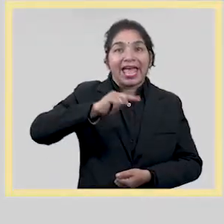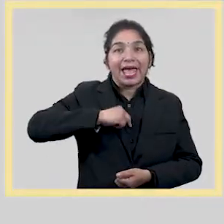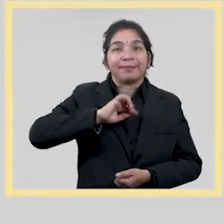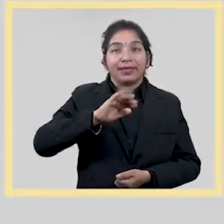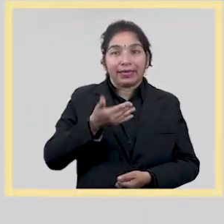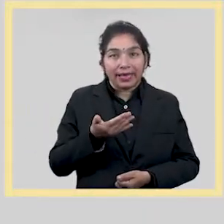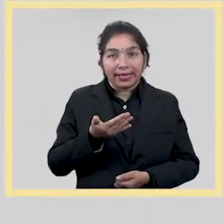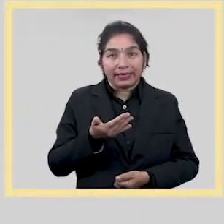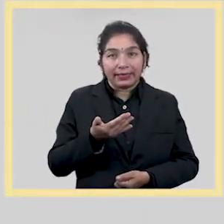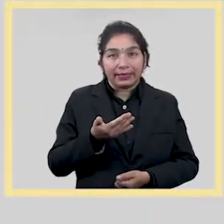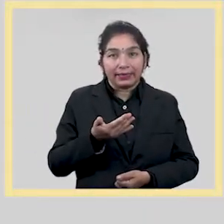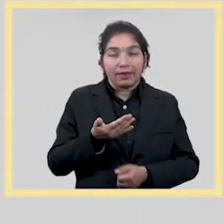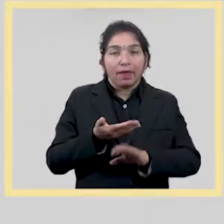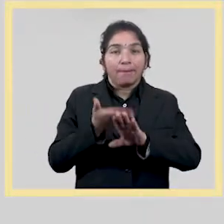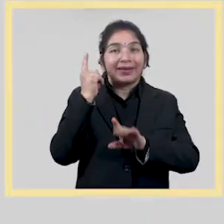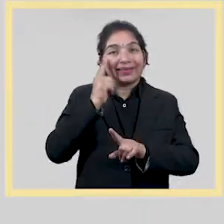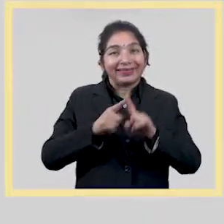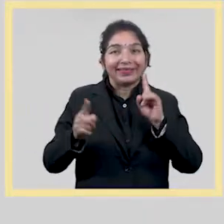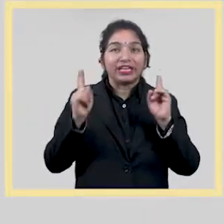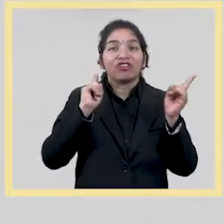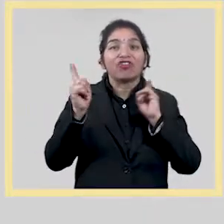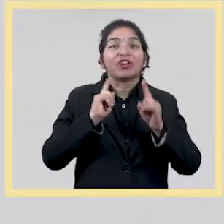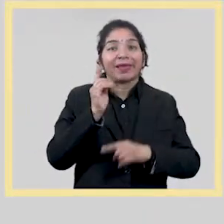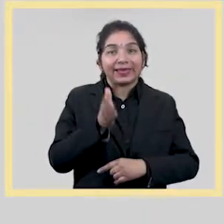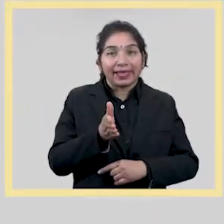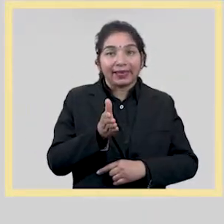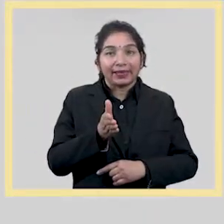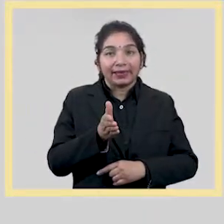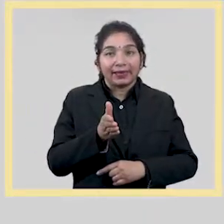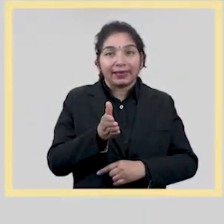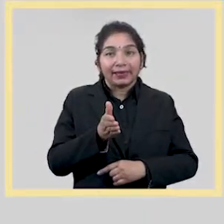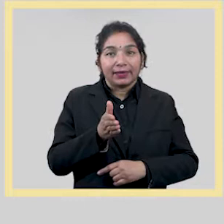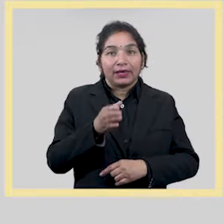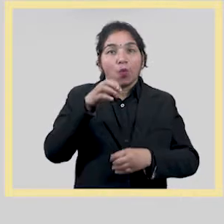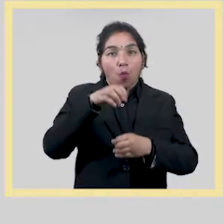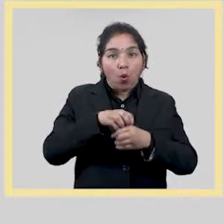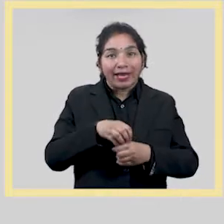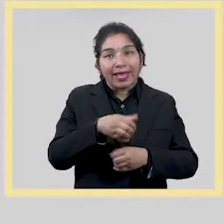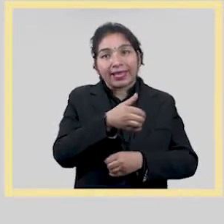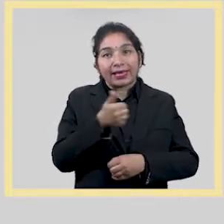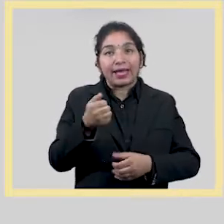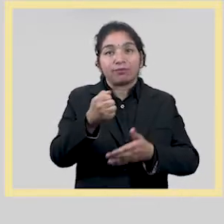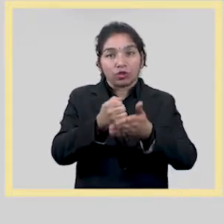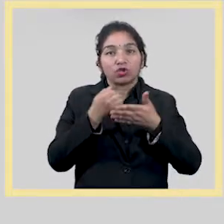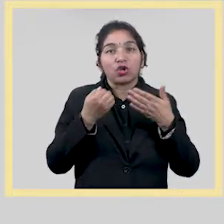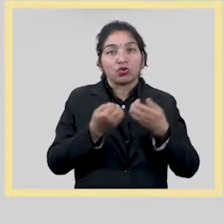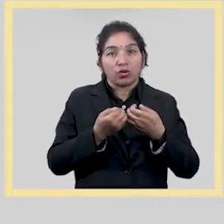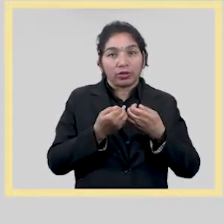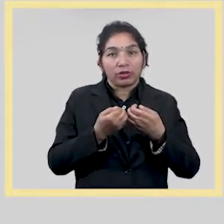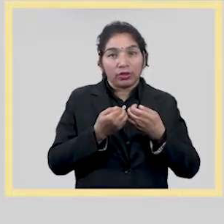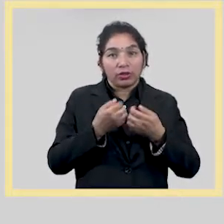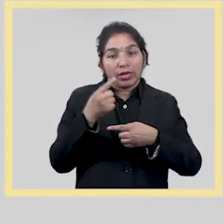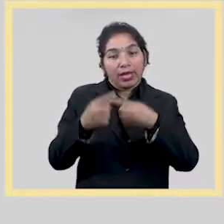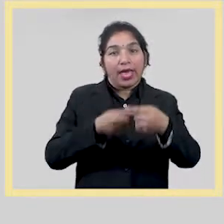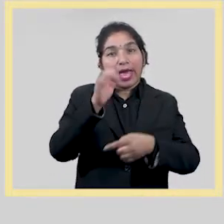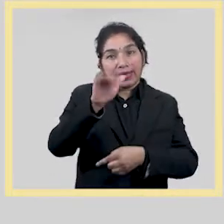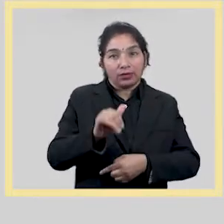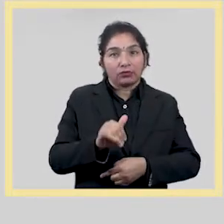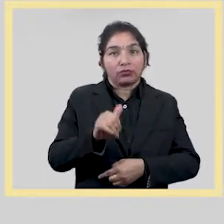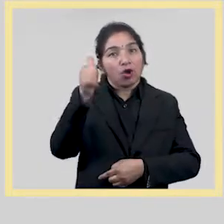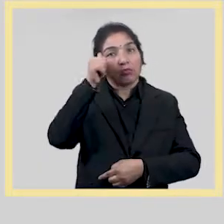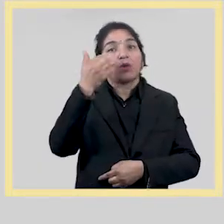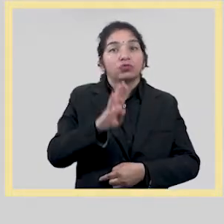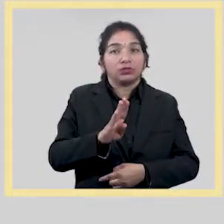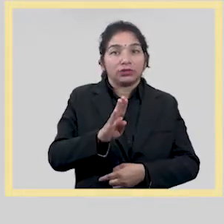हामीलाई विगतदेखि नै नगरपालिकाले लगायत वाडाले राम्रै खालको सहयोग गर्दै आइरह चाहिँ एकदमै महसुस